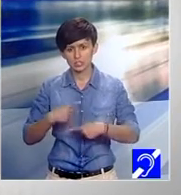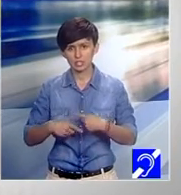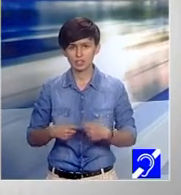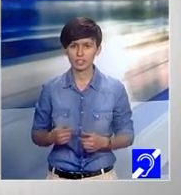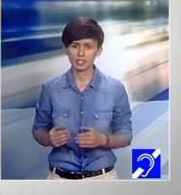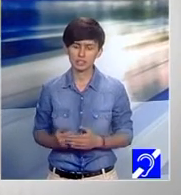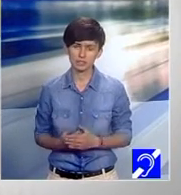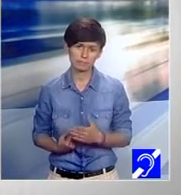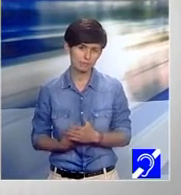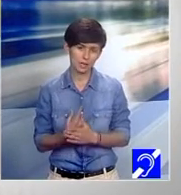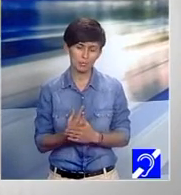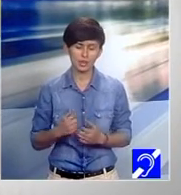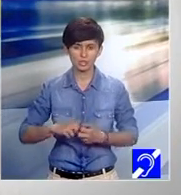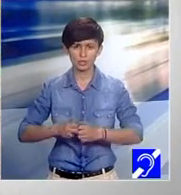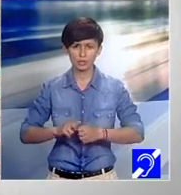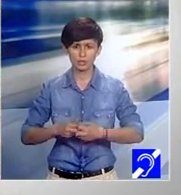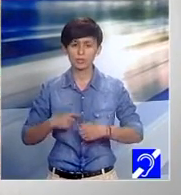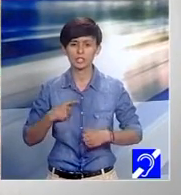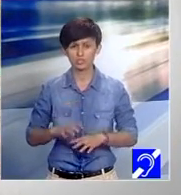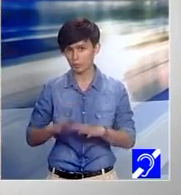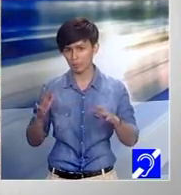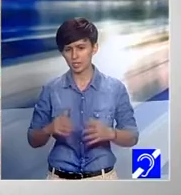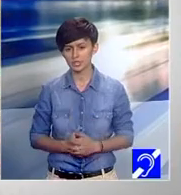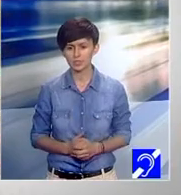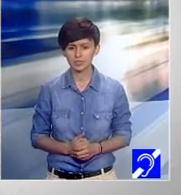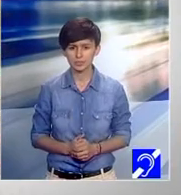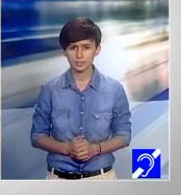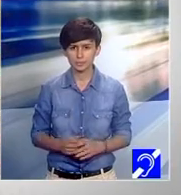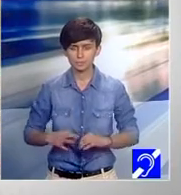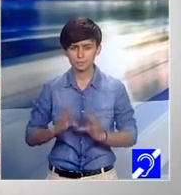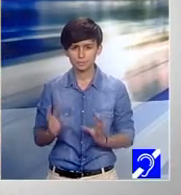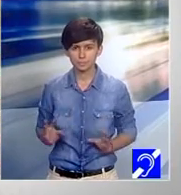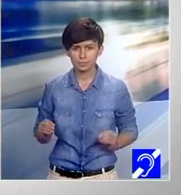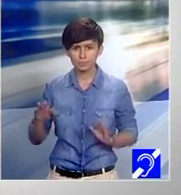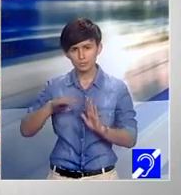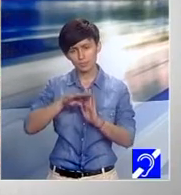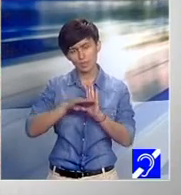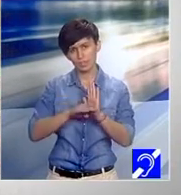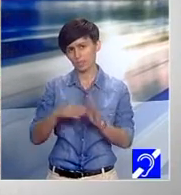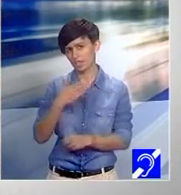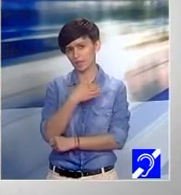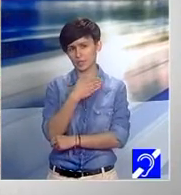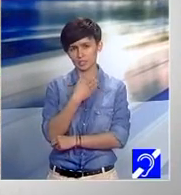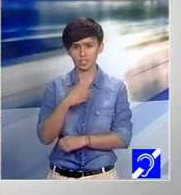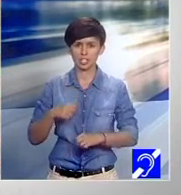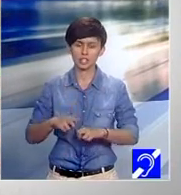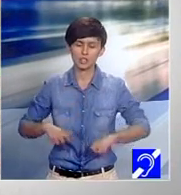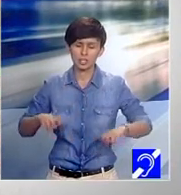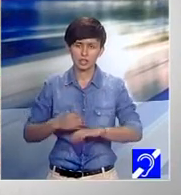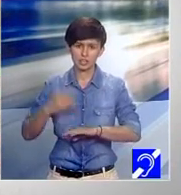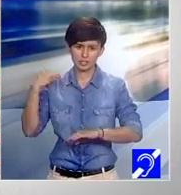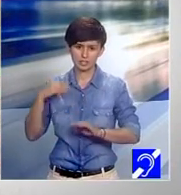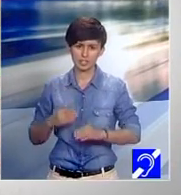se amplifică foarte mult. Da. România are un program național de screening. Acest program național de screening